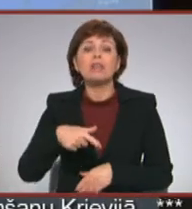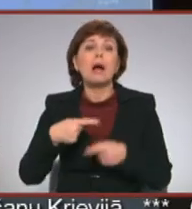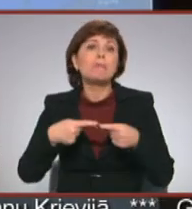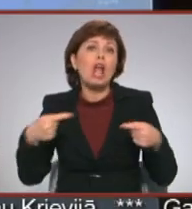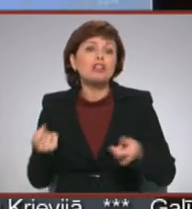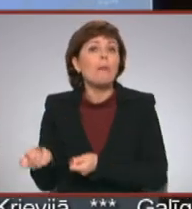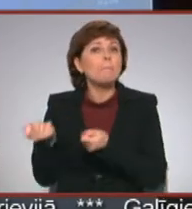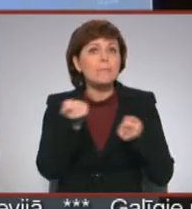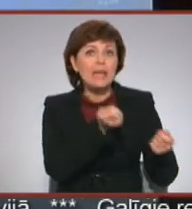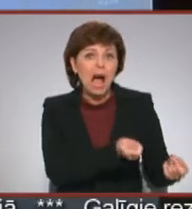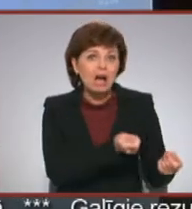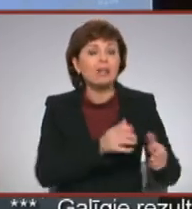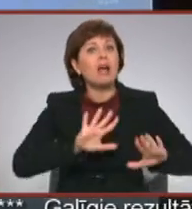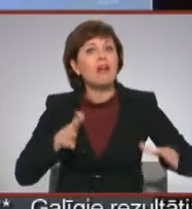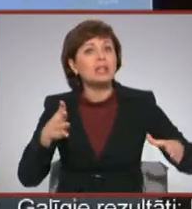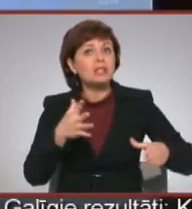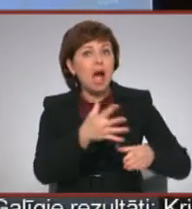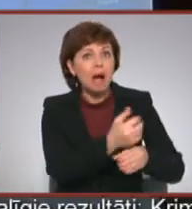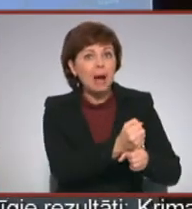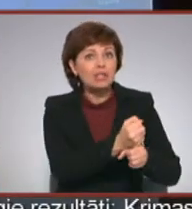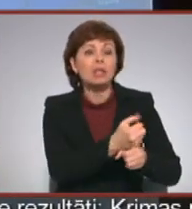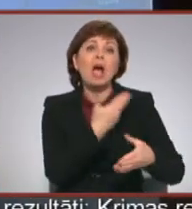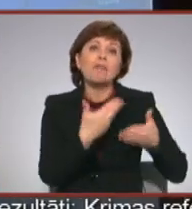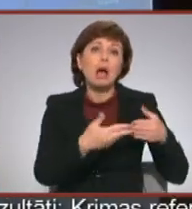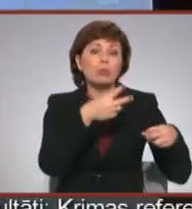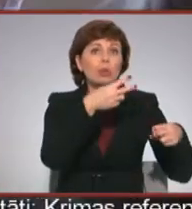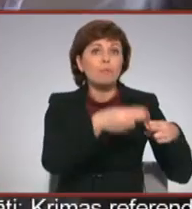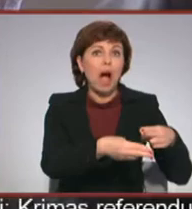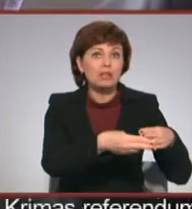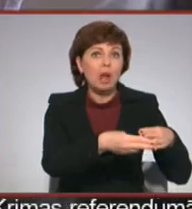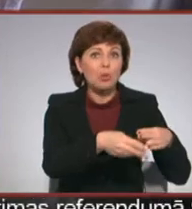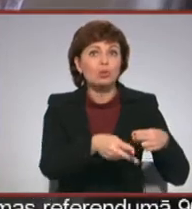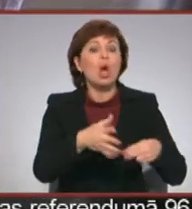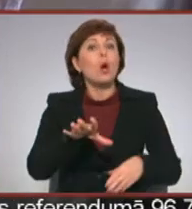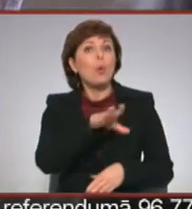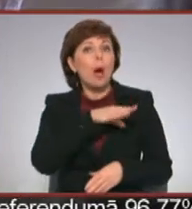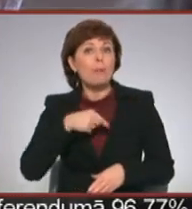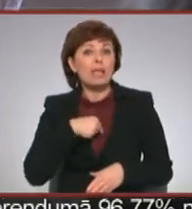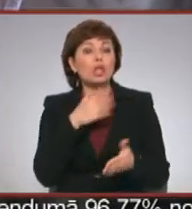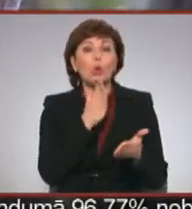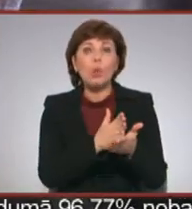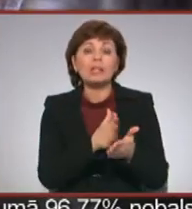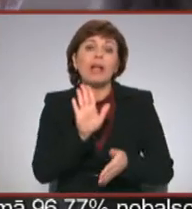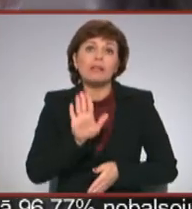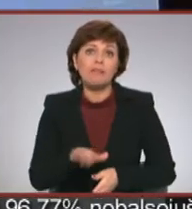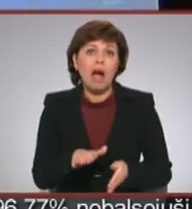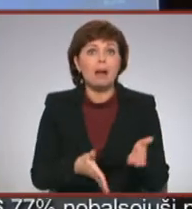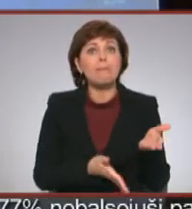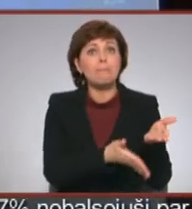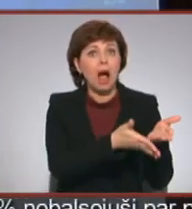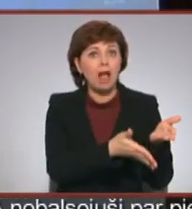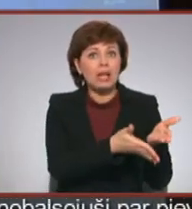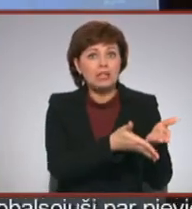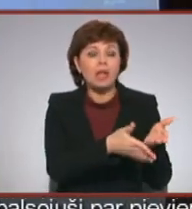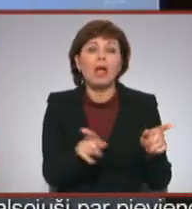piegādes vai nu samazināsies, vai nu tiktu pārtrauktas vispār, bet tas, ko mēs noteikti varam palīdzēt,